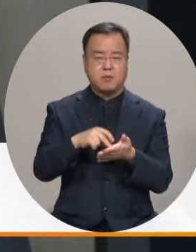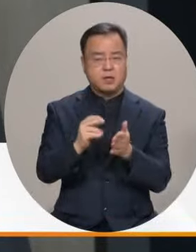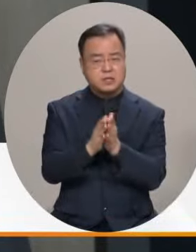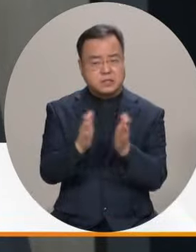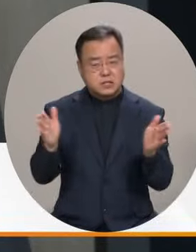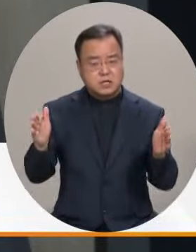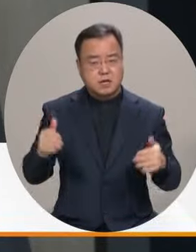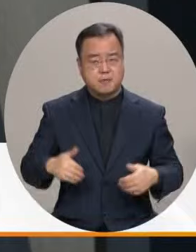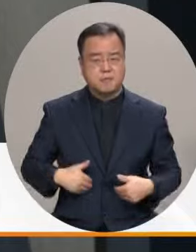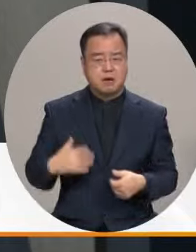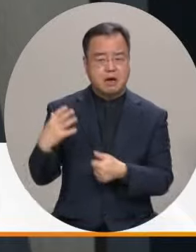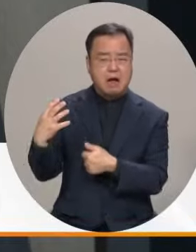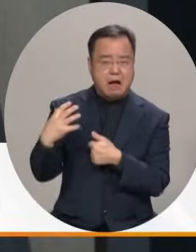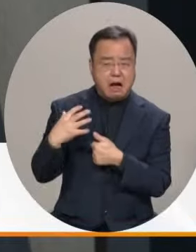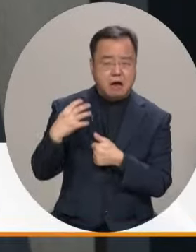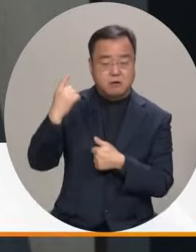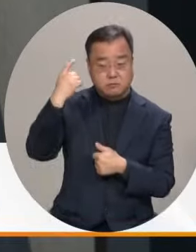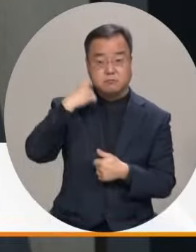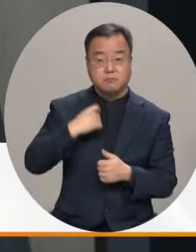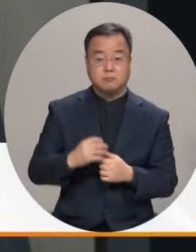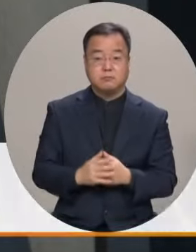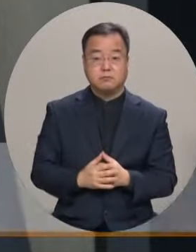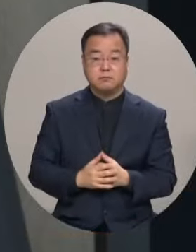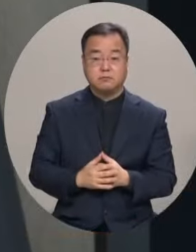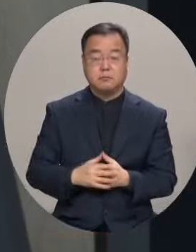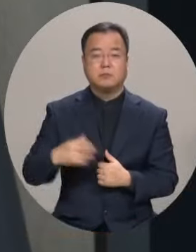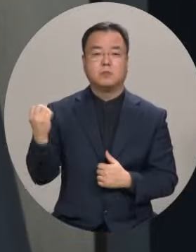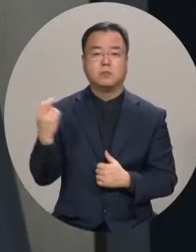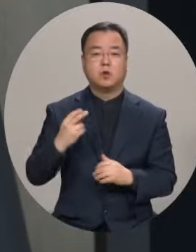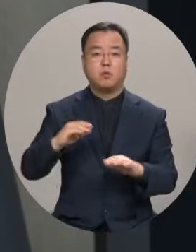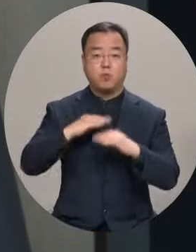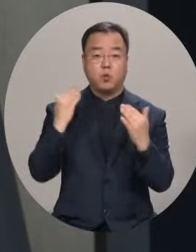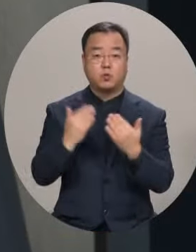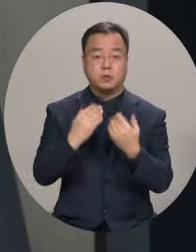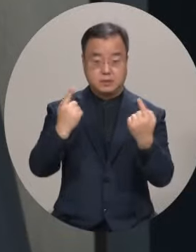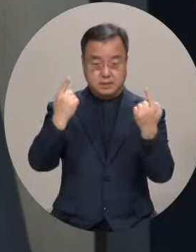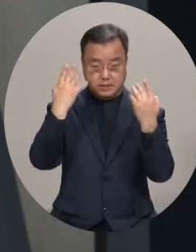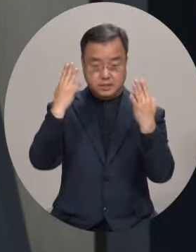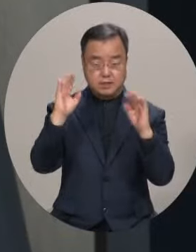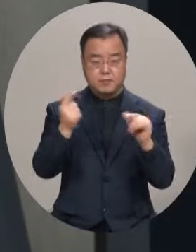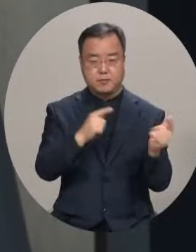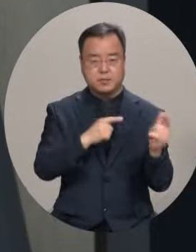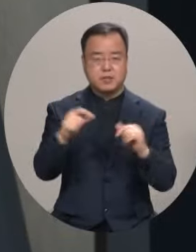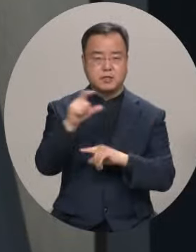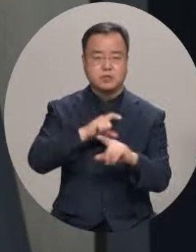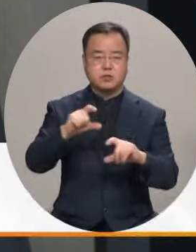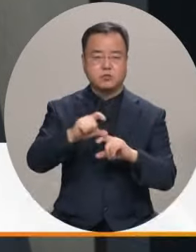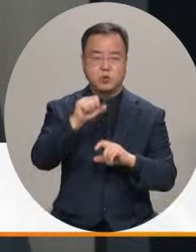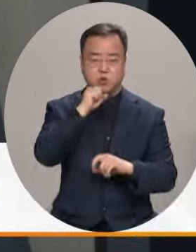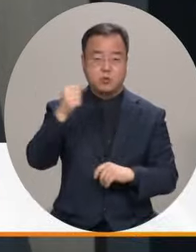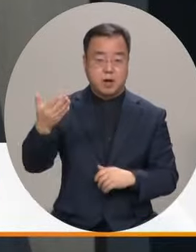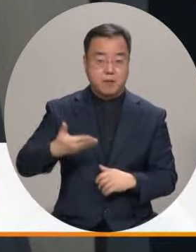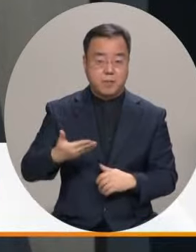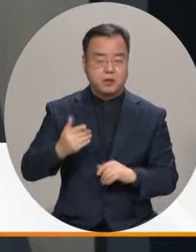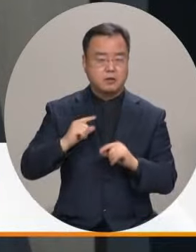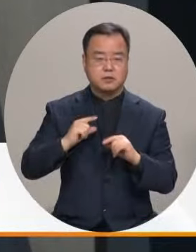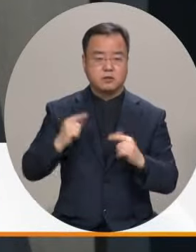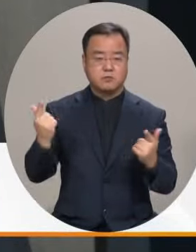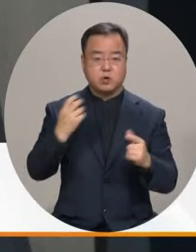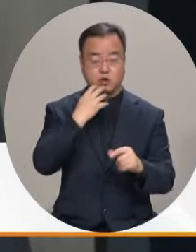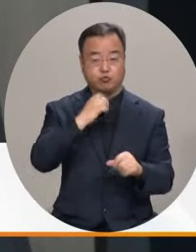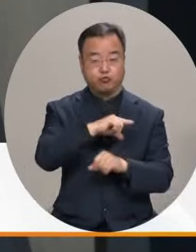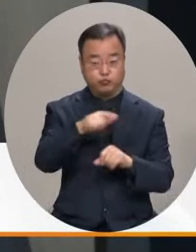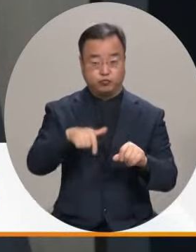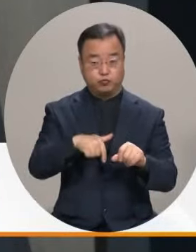아닌가 압박을 느낄 수 있는 부분이라는 거죠 이것도 모든 대학들이 다 가산점을 받는 것은 아닙니다 수도권에 있는 사립대